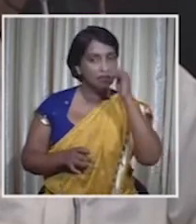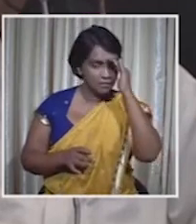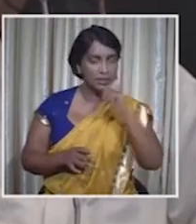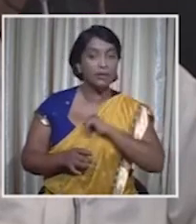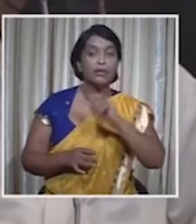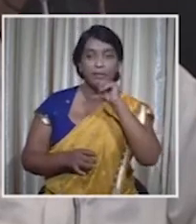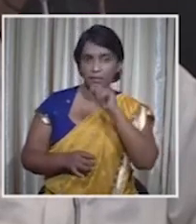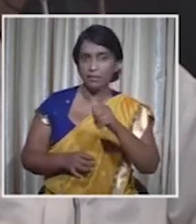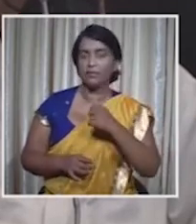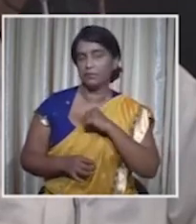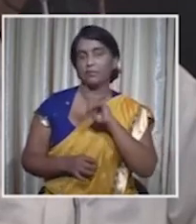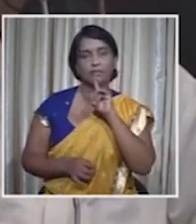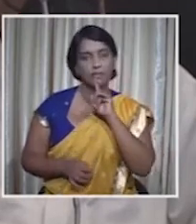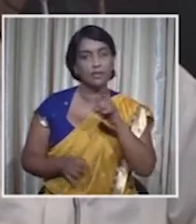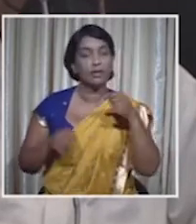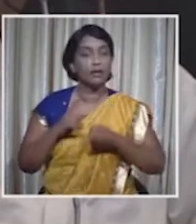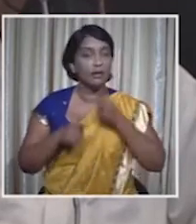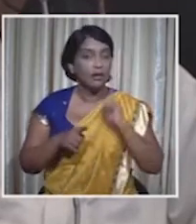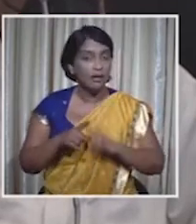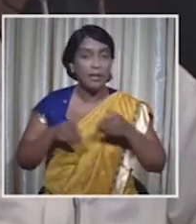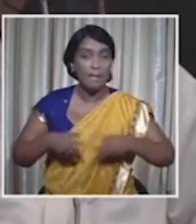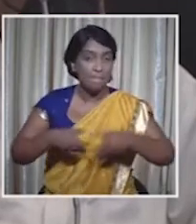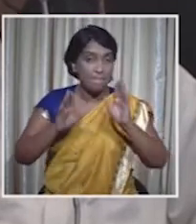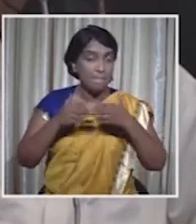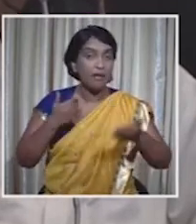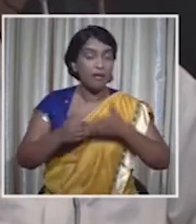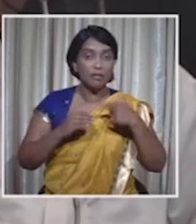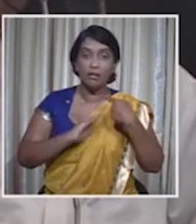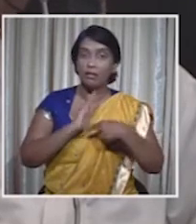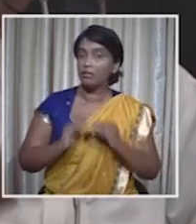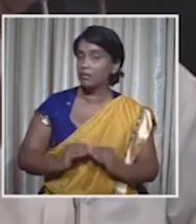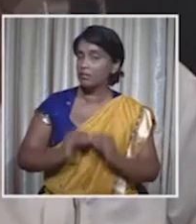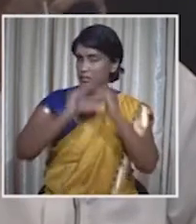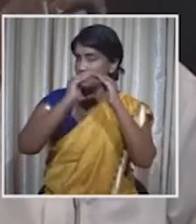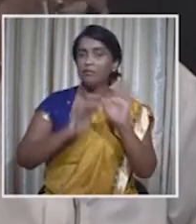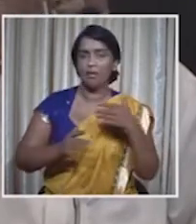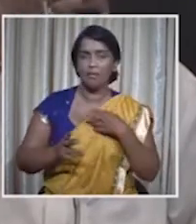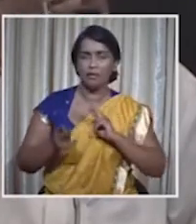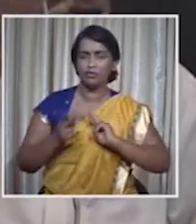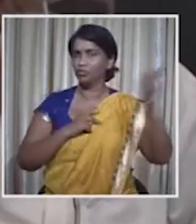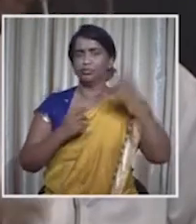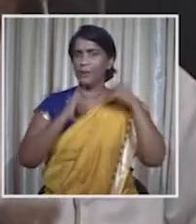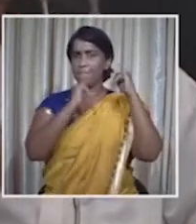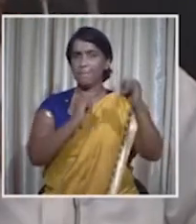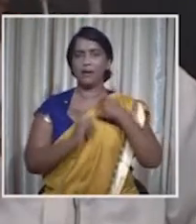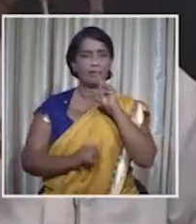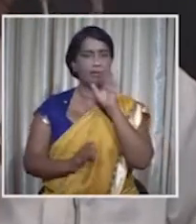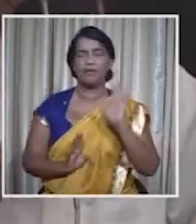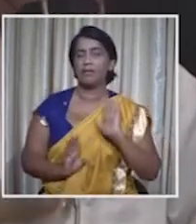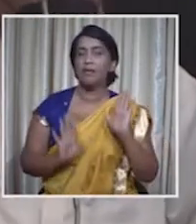නියෝජ්‍ය කතානායකතුමනි අපි ඉතා පැහැදිලිව කියනවා අධිවේගී මාර්ග හදනවට රට සංවර්ධනය කරනවට අපි කිසිම ලෙසකින්වත් විරුද්ධ